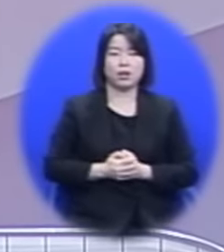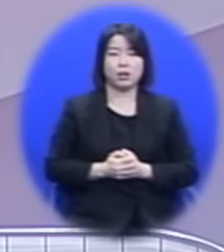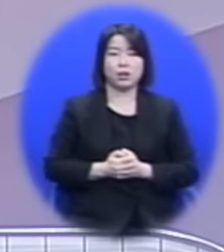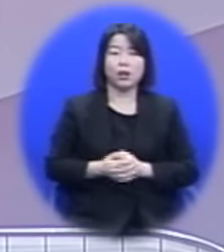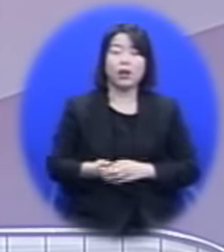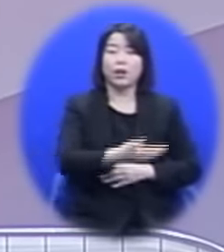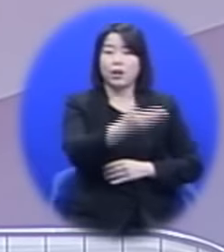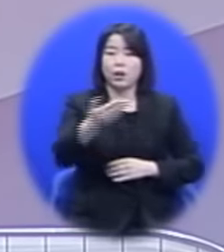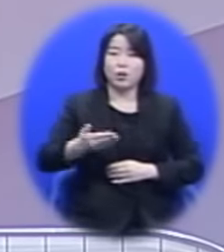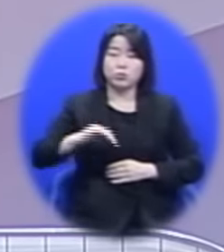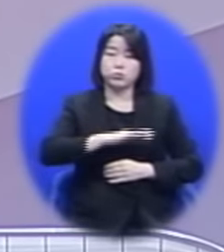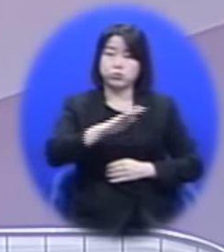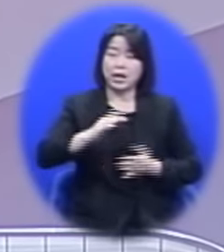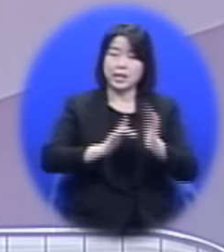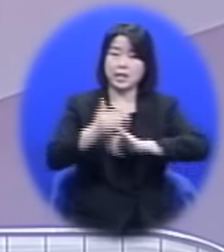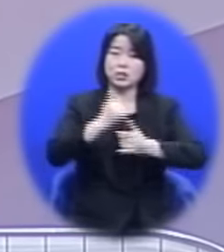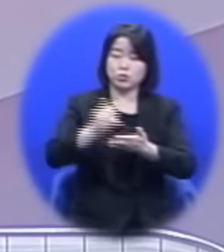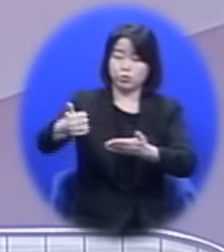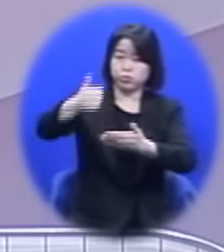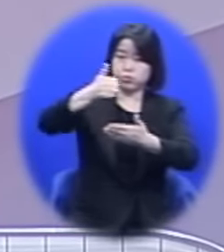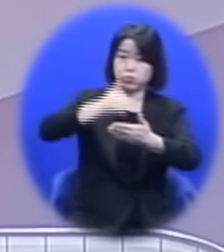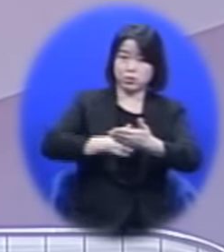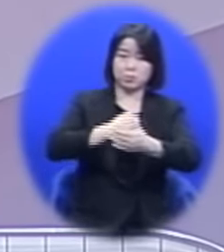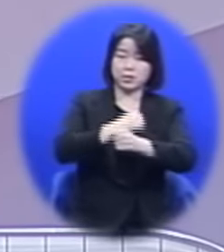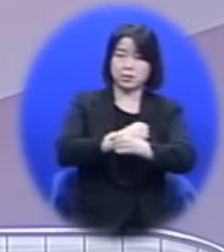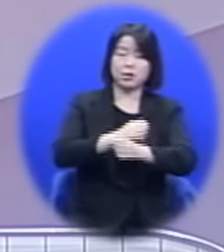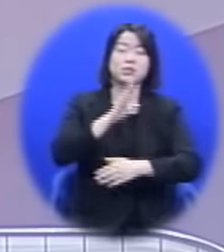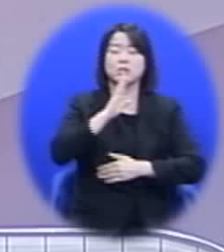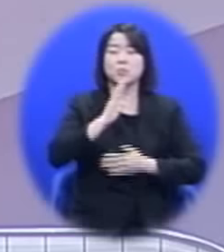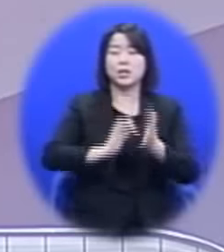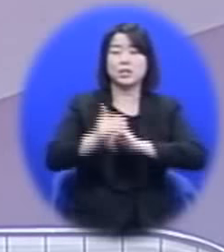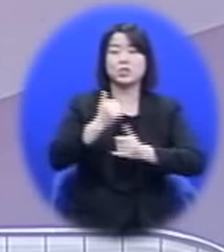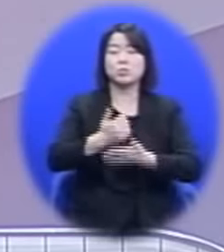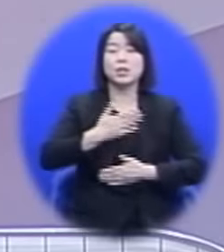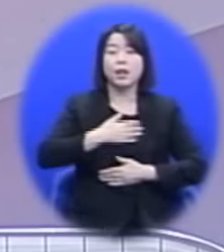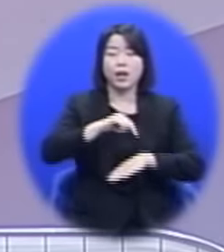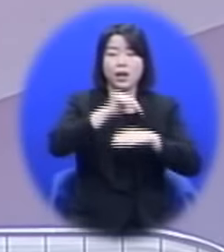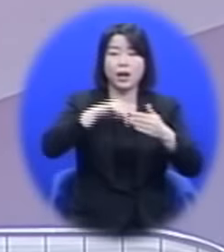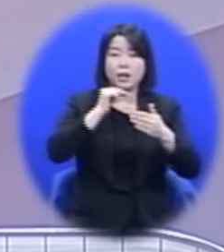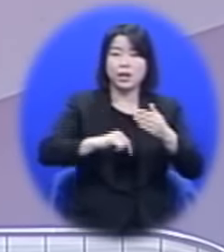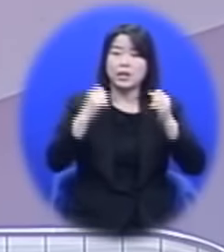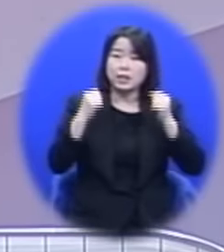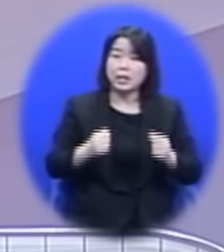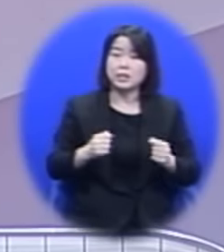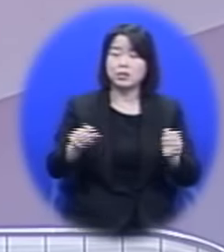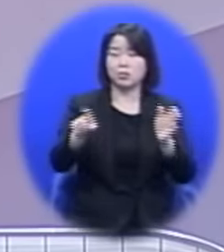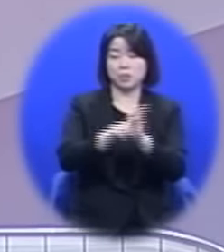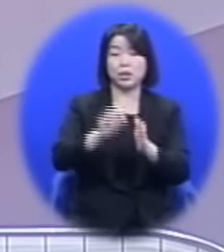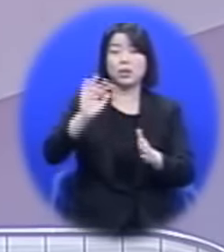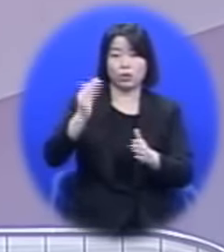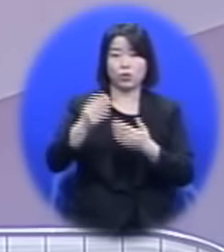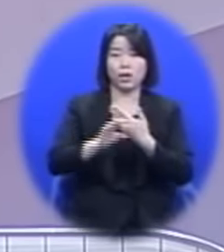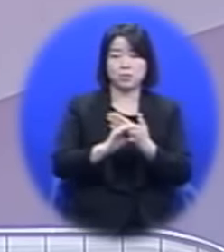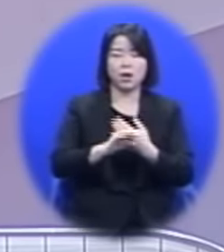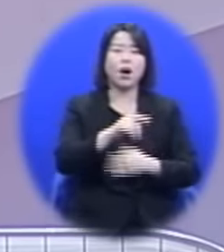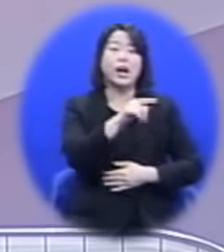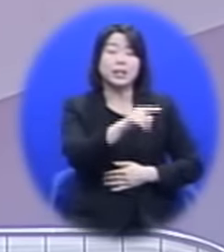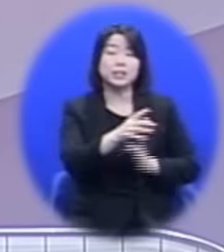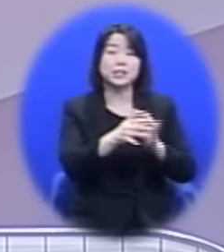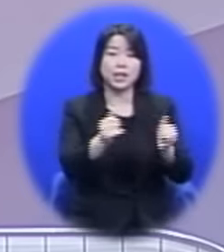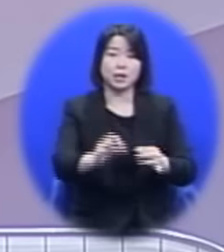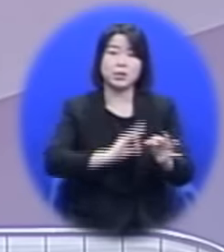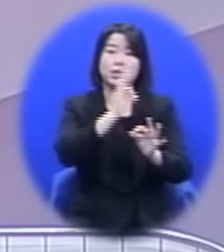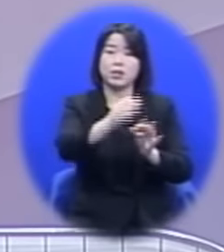여러분, 우리가 예수님을 영접해서 정말 예수님이 내 안에 오신 것을 믿게 되면 그 사람은 영생을